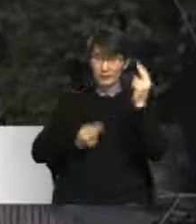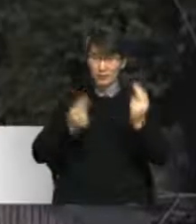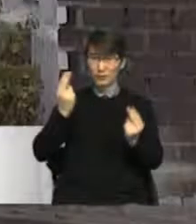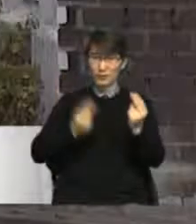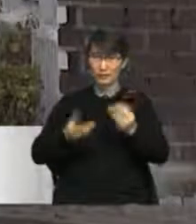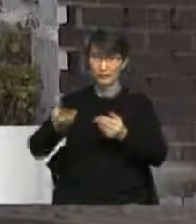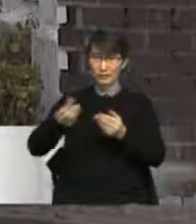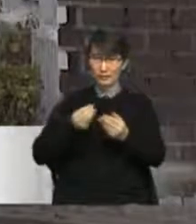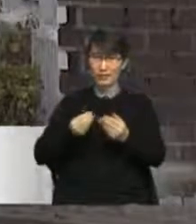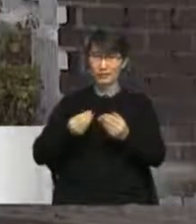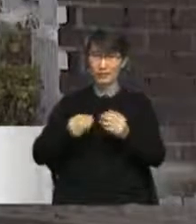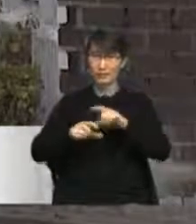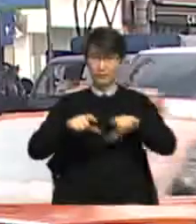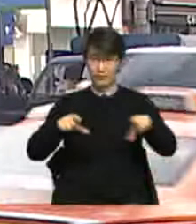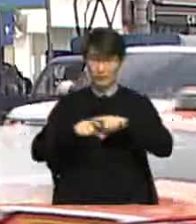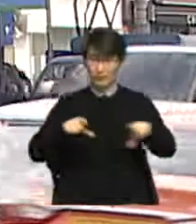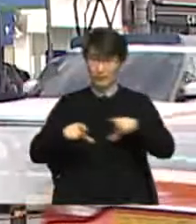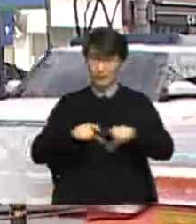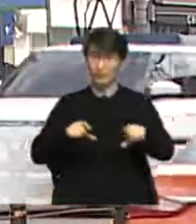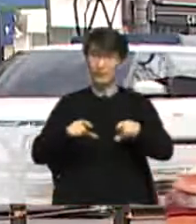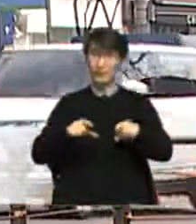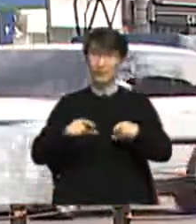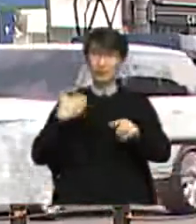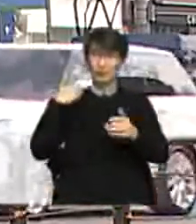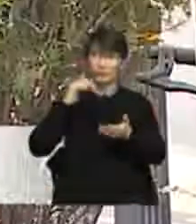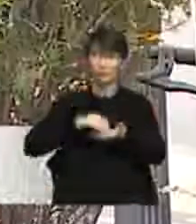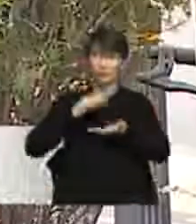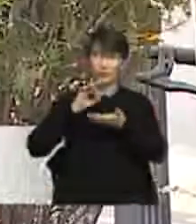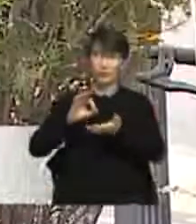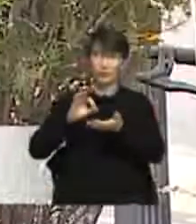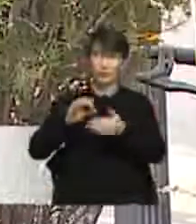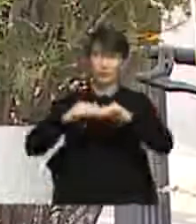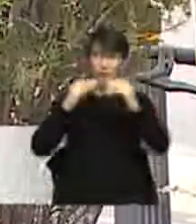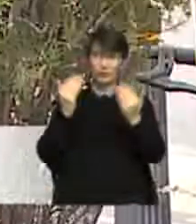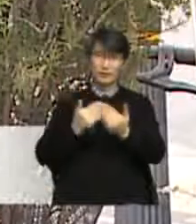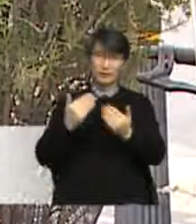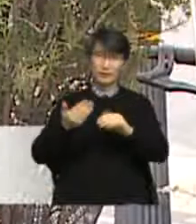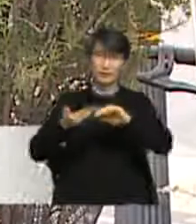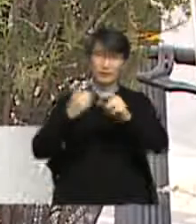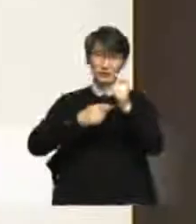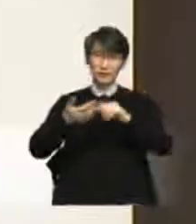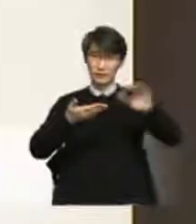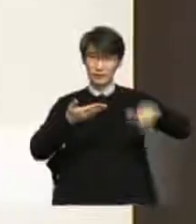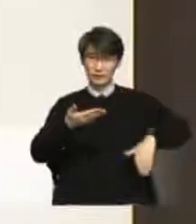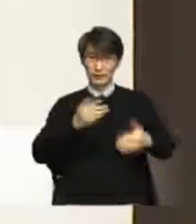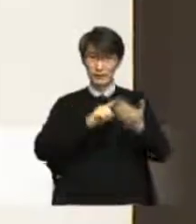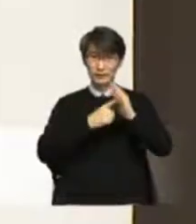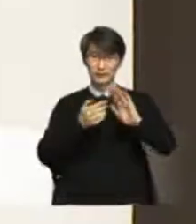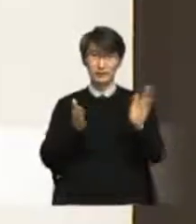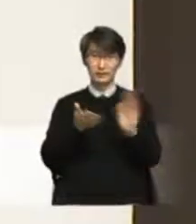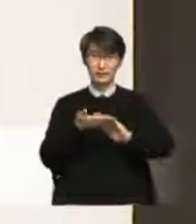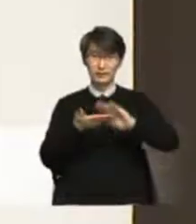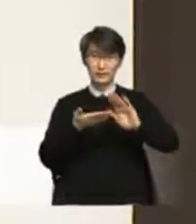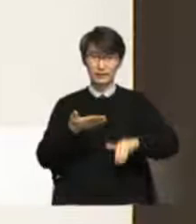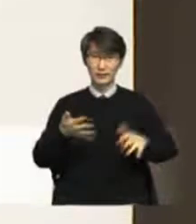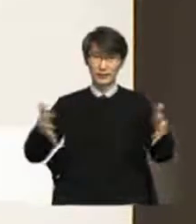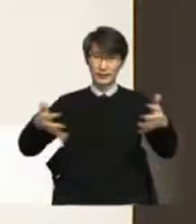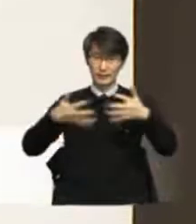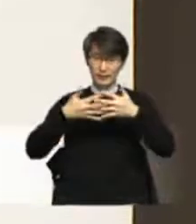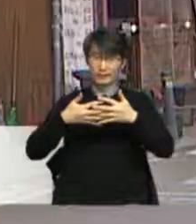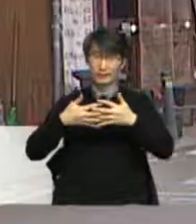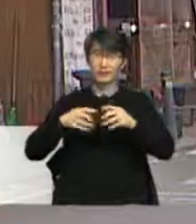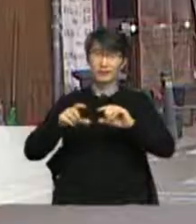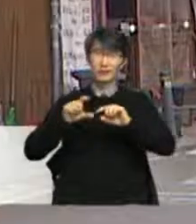인상률 과 평당 임대료 환산 보증금 등 모든 지표에서 낮은 수치를 나타냈습니다 특히 상생 협약 체결